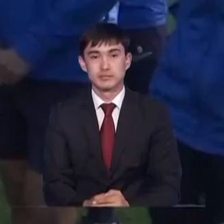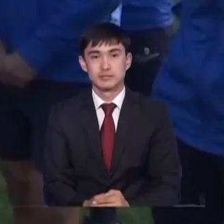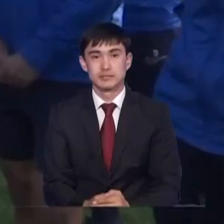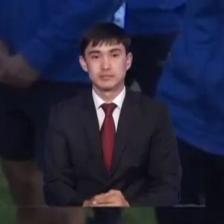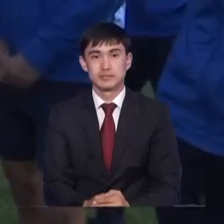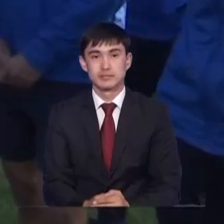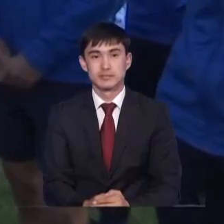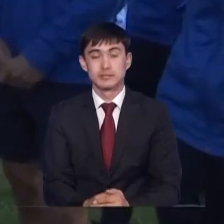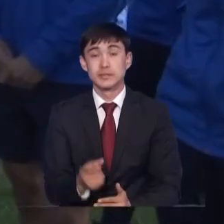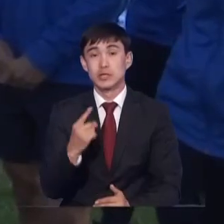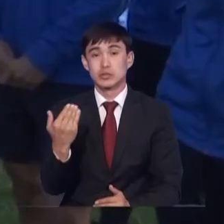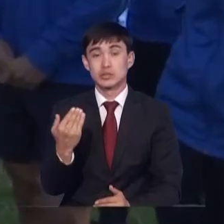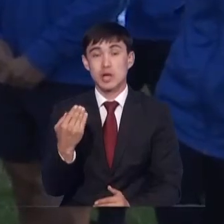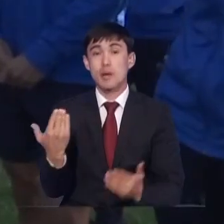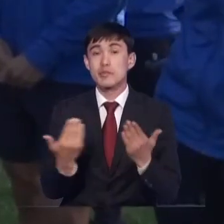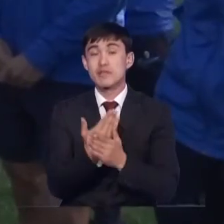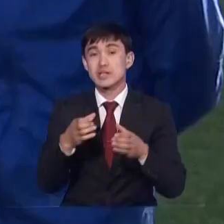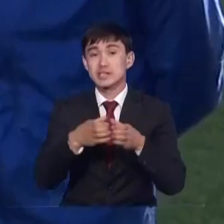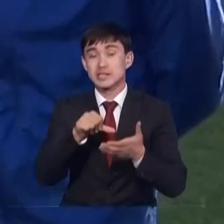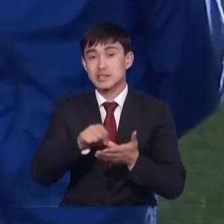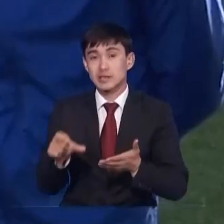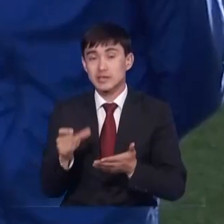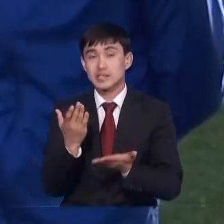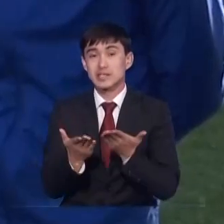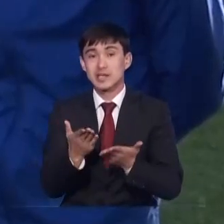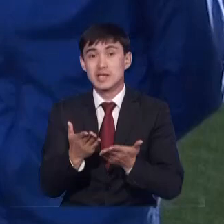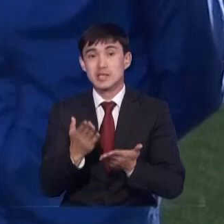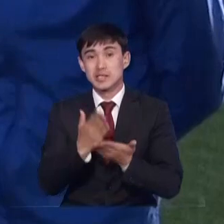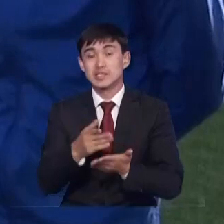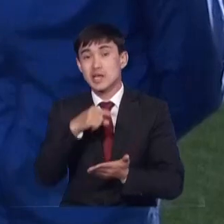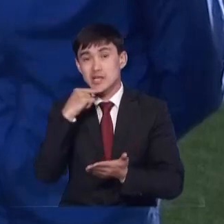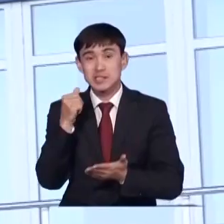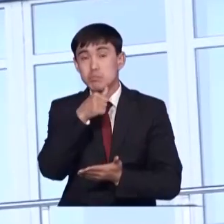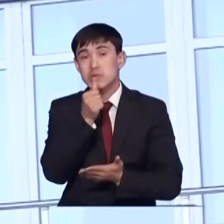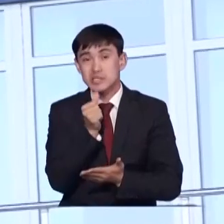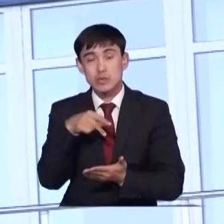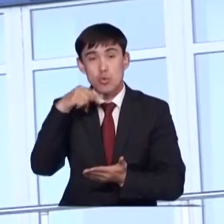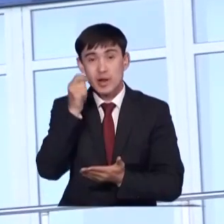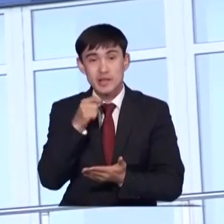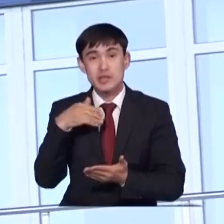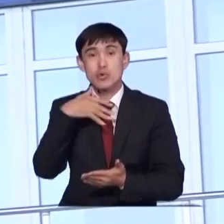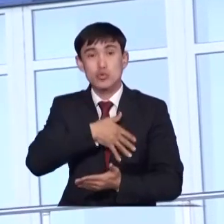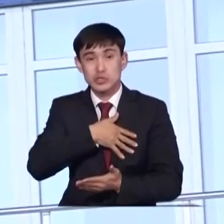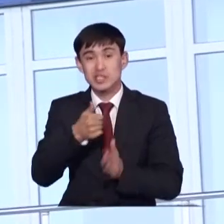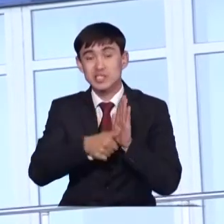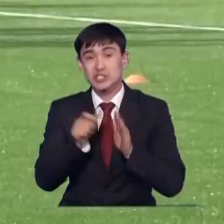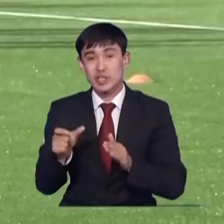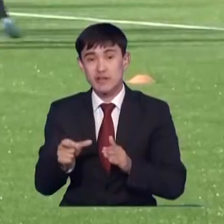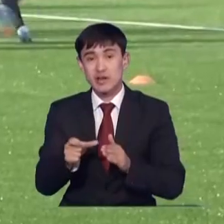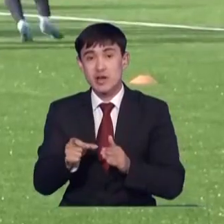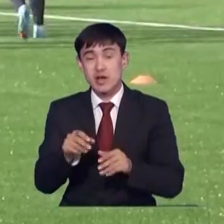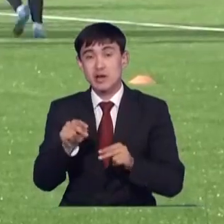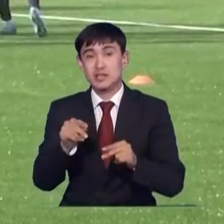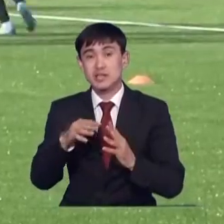сетке что касается обновления состава Конечно есть легионеры из России Бразилии Украины и Грузии Однако шесть основных игроков